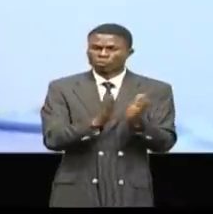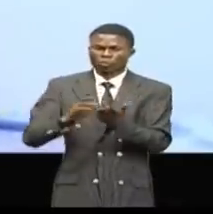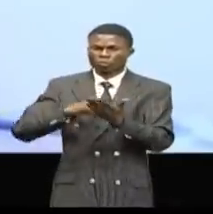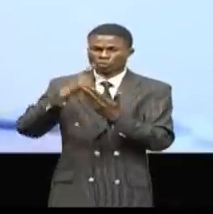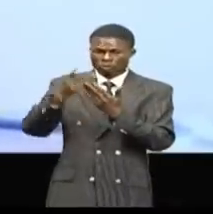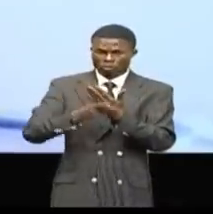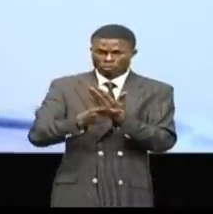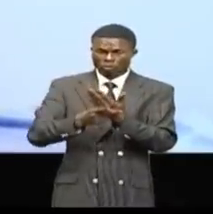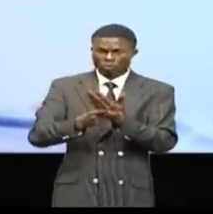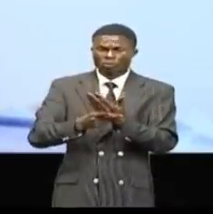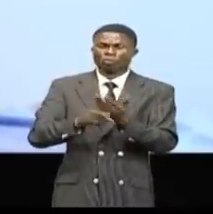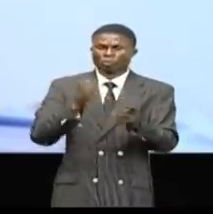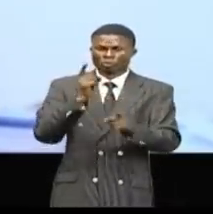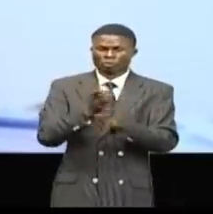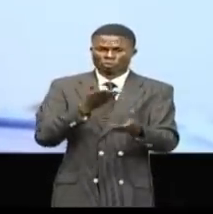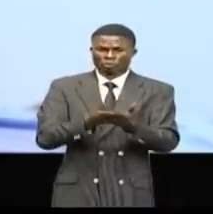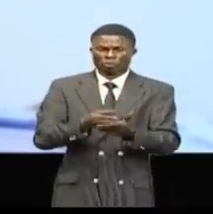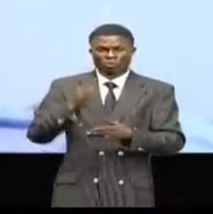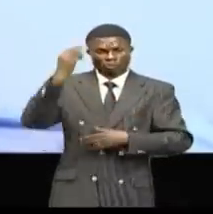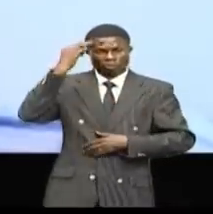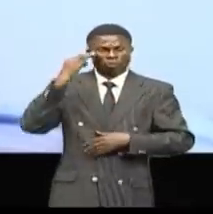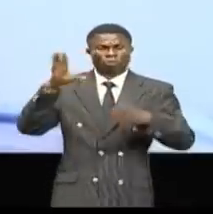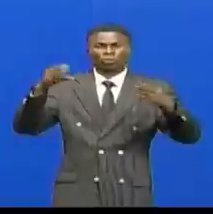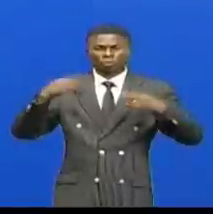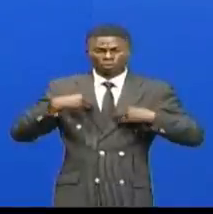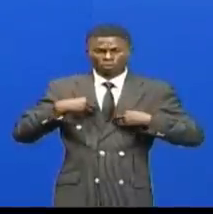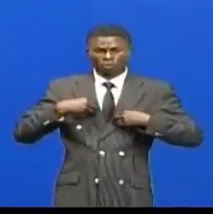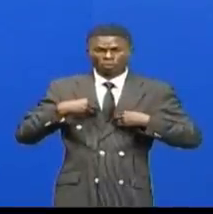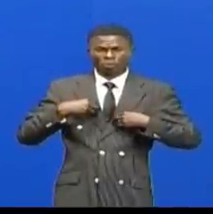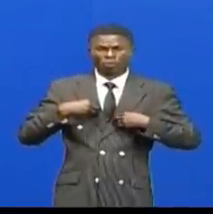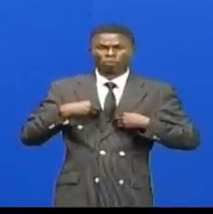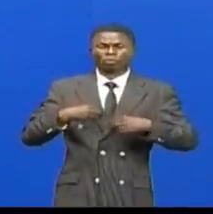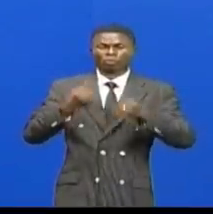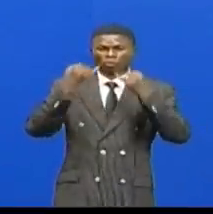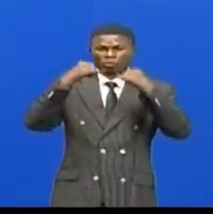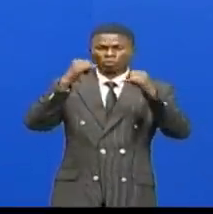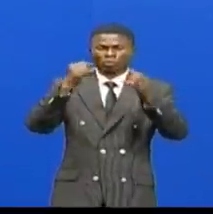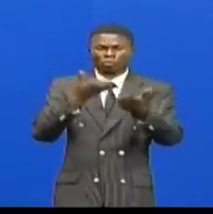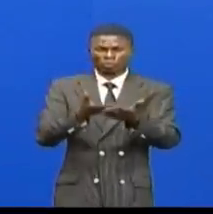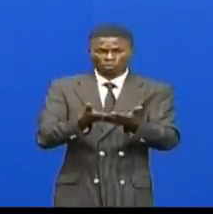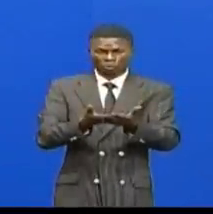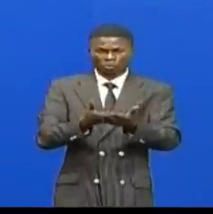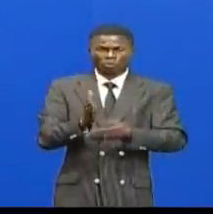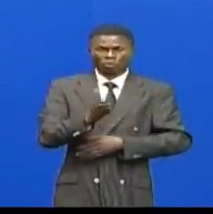d'un chronogramme. Le Conseil a pris acte de cette note d'information.